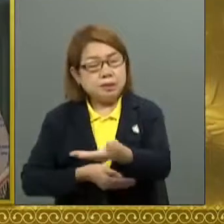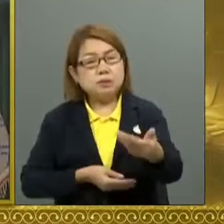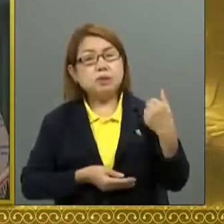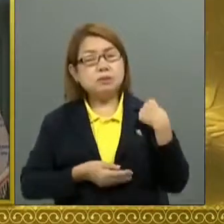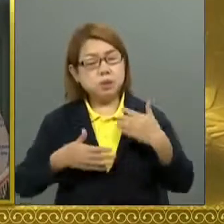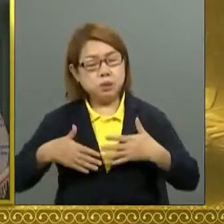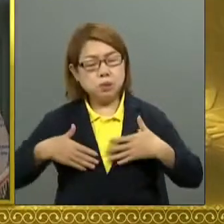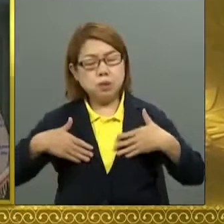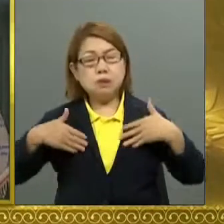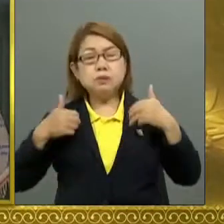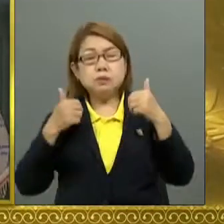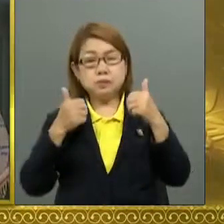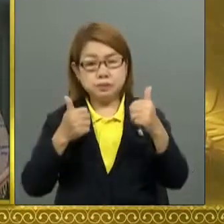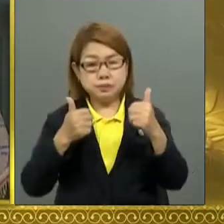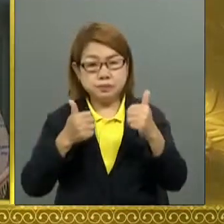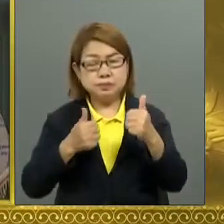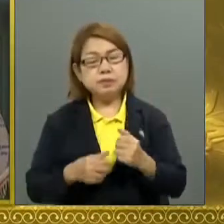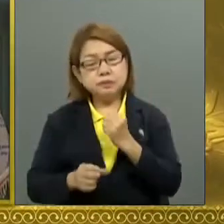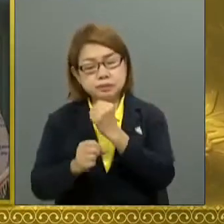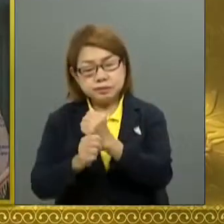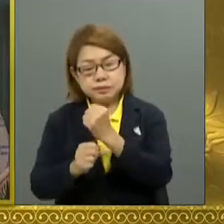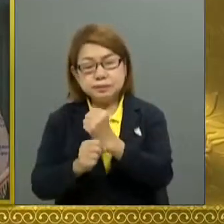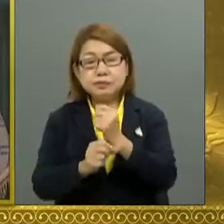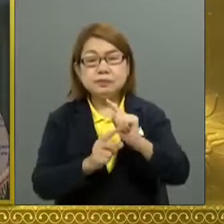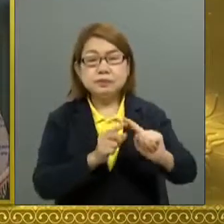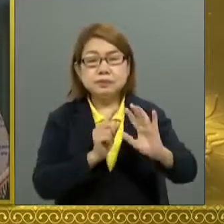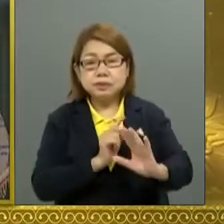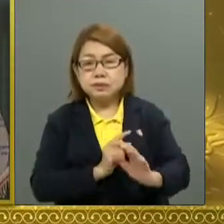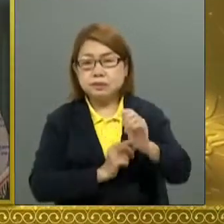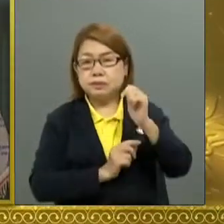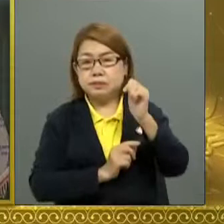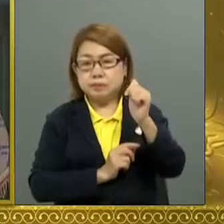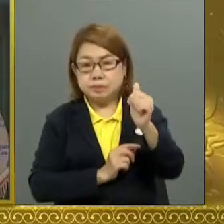ดีพร้อมทั้งความสำเร็จในสิ่งอันพึงปร